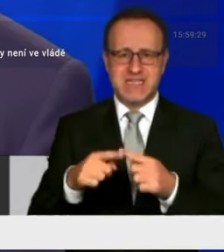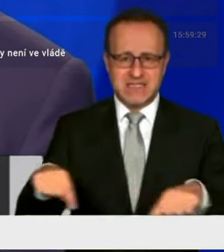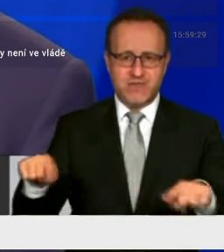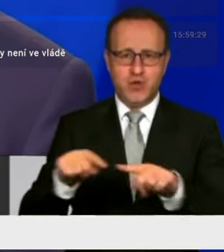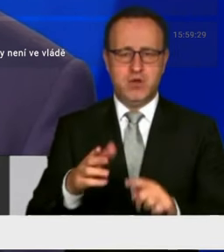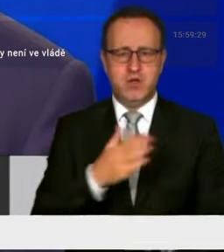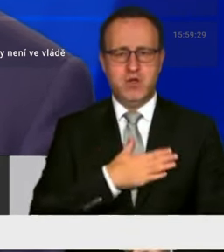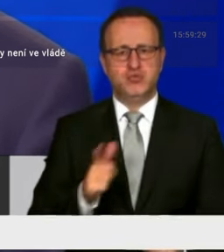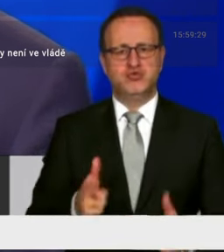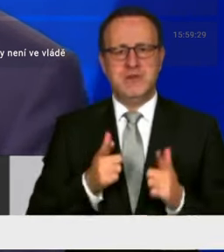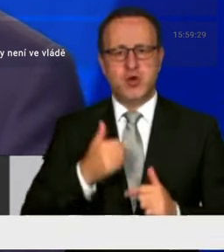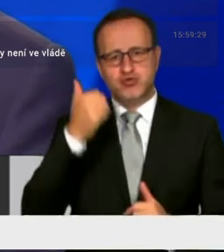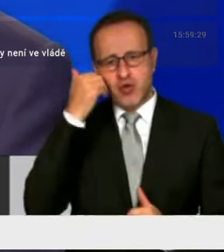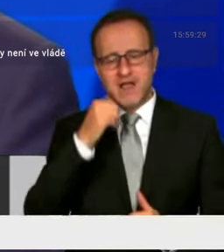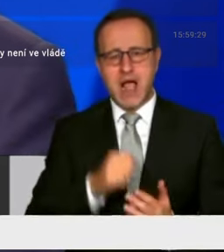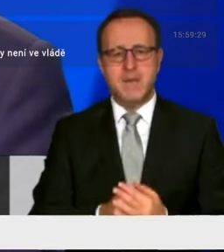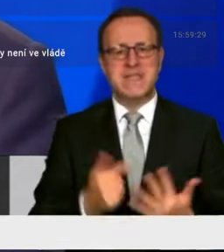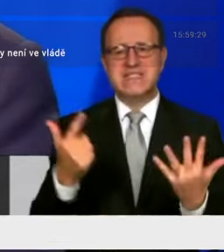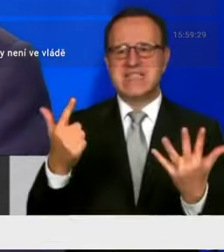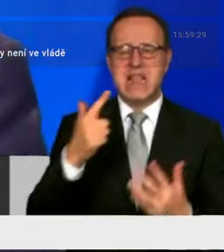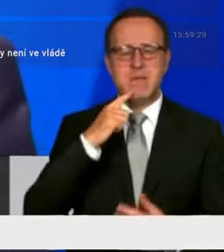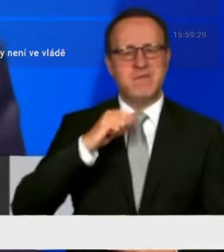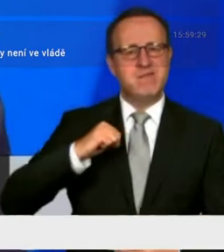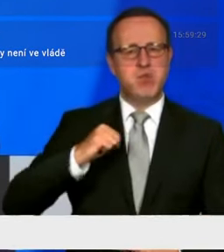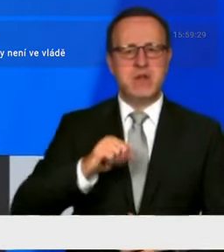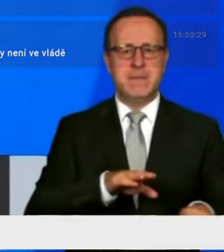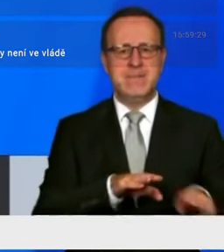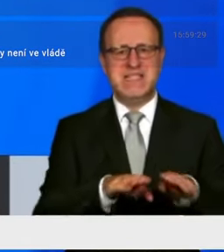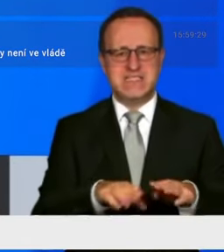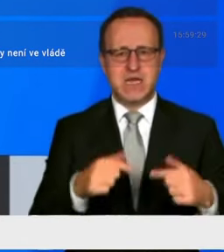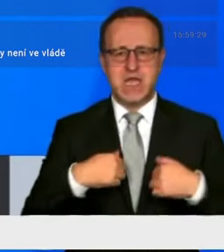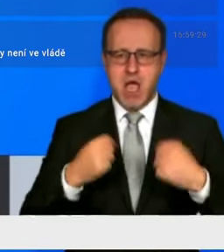krajine je tam sedem skvelých ministrov a